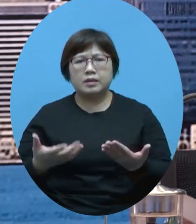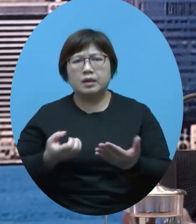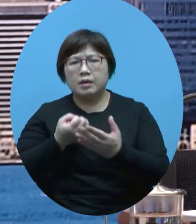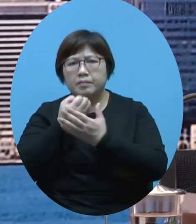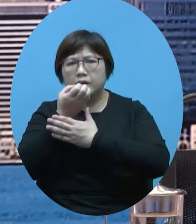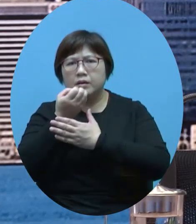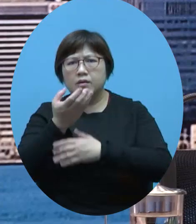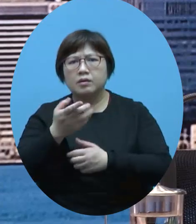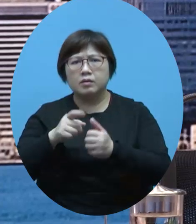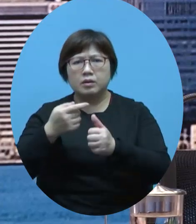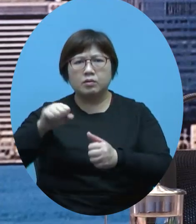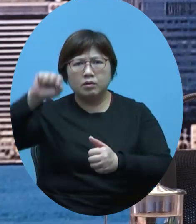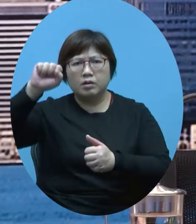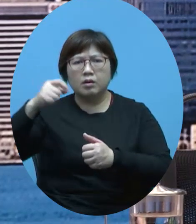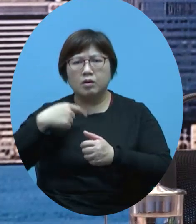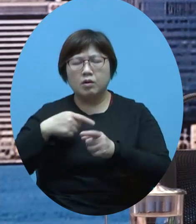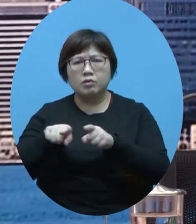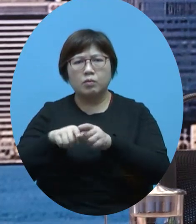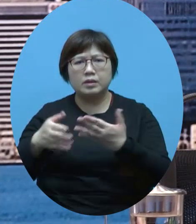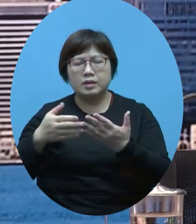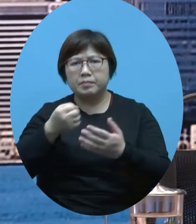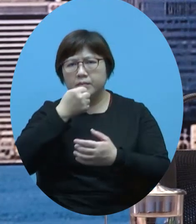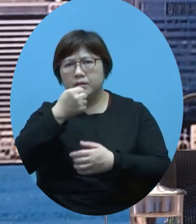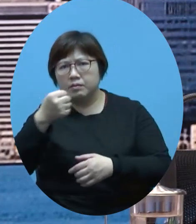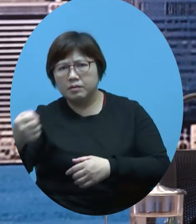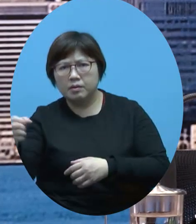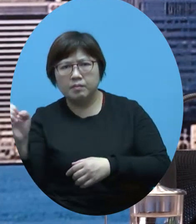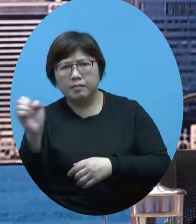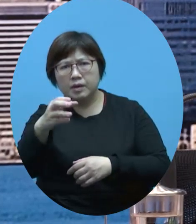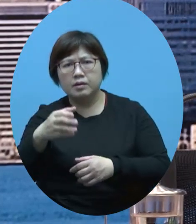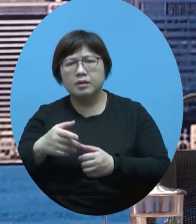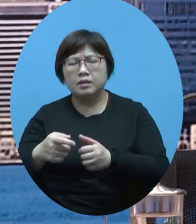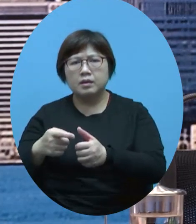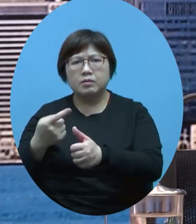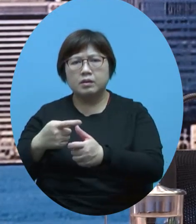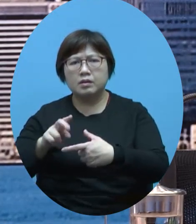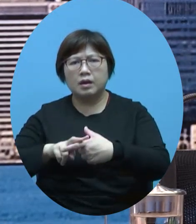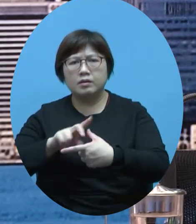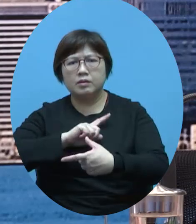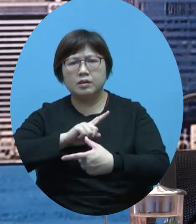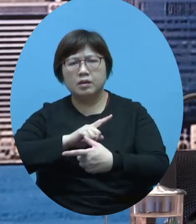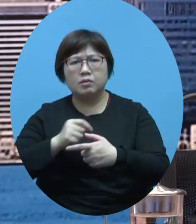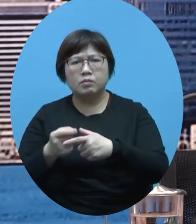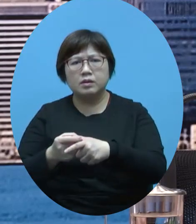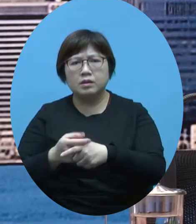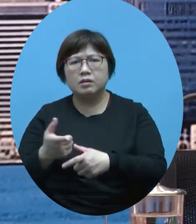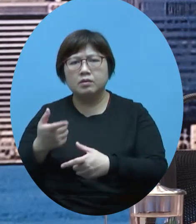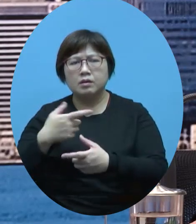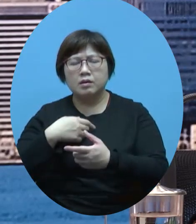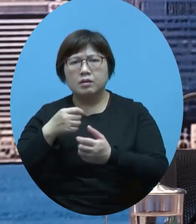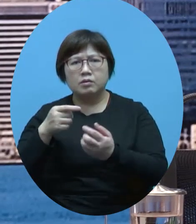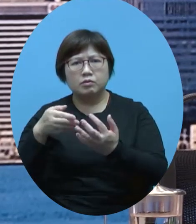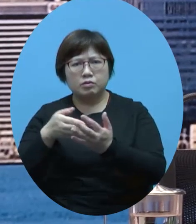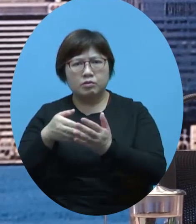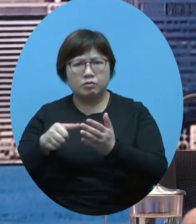啦，咁陳大先舉手，咁用我同事交俾你嘅麥發問嘅，咁請你哋喺發問之前介紹自己代表嘅傳媒機構啦，同埋每次最多發問